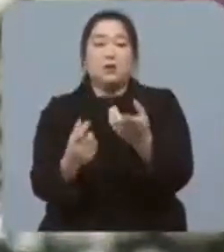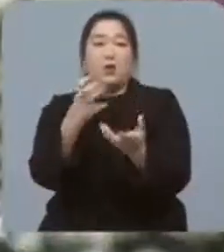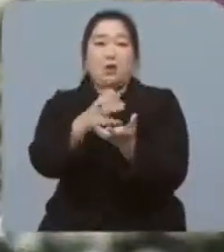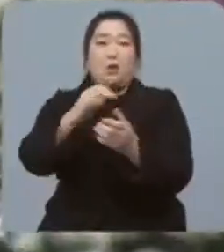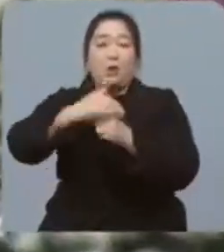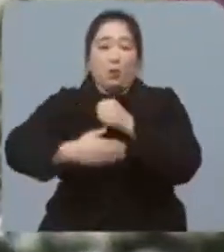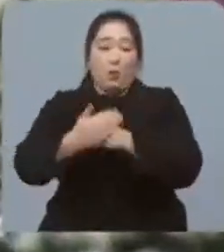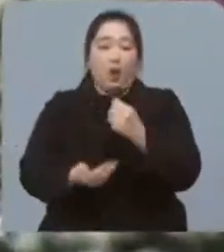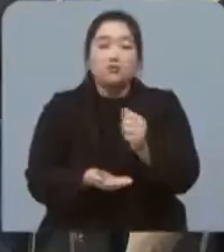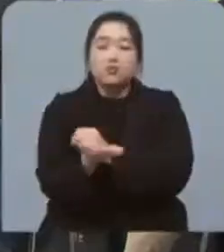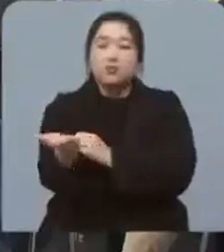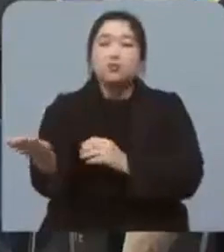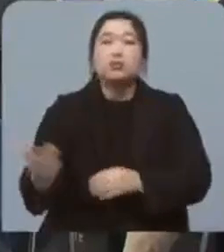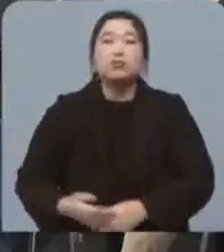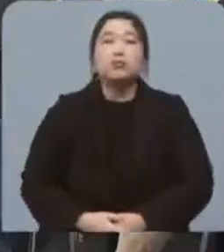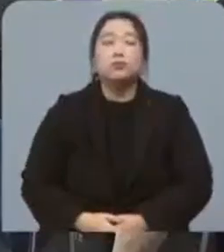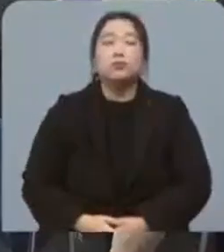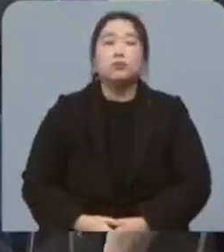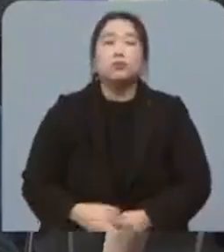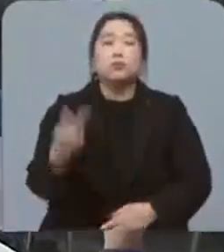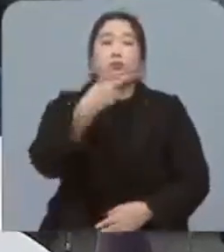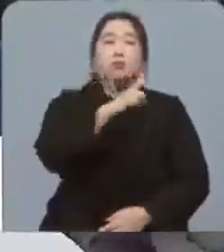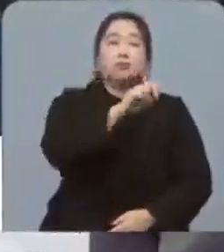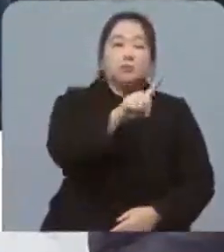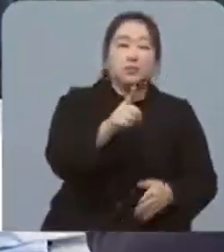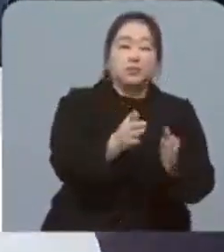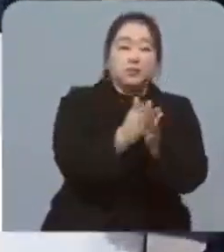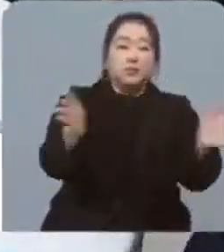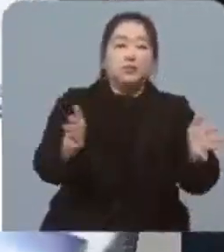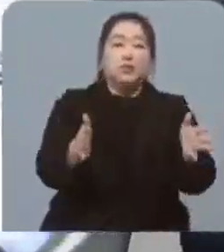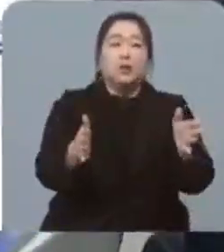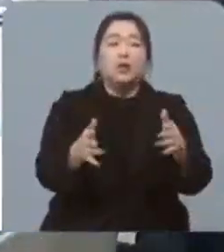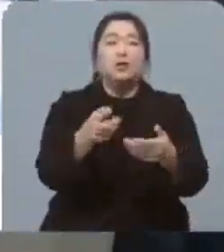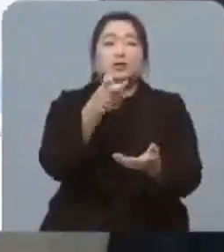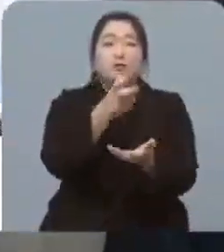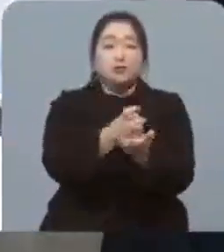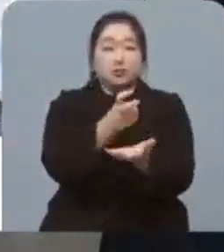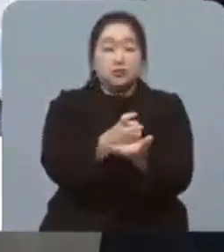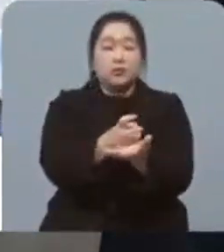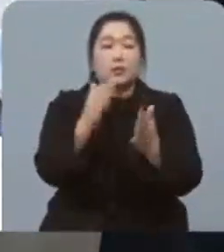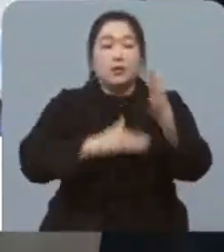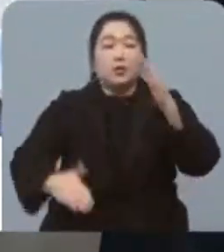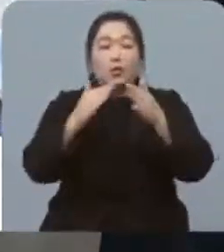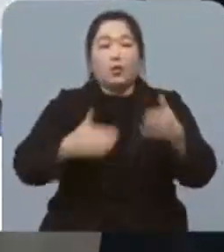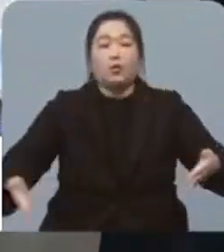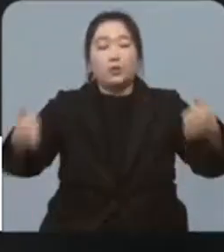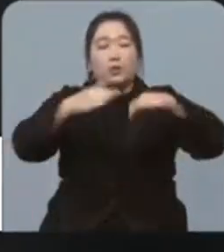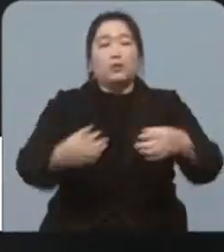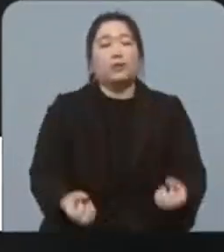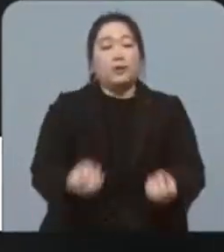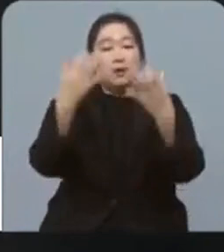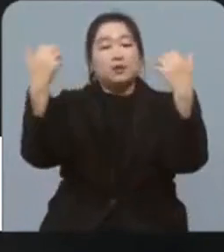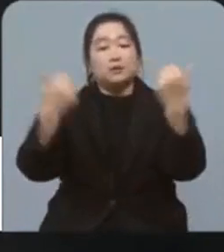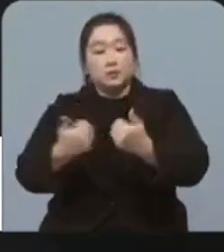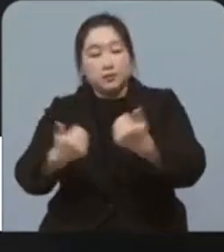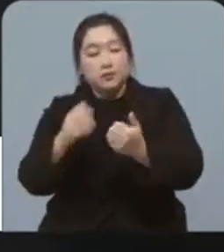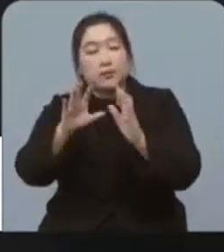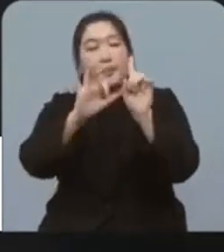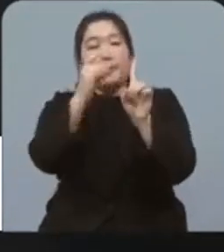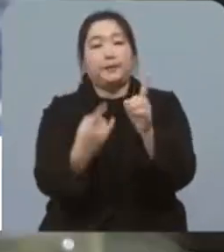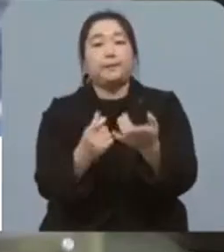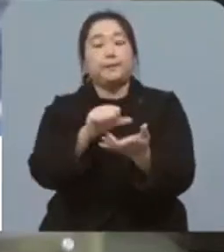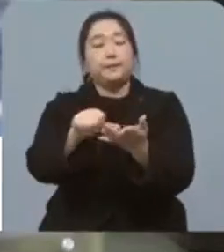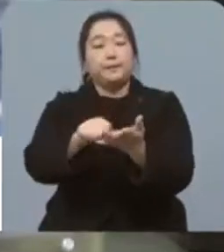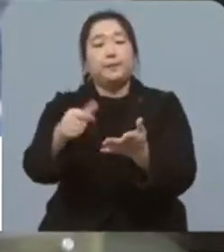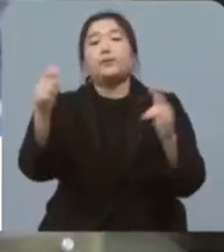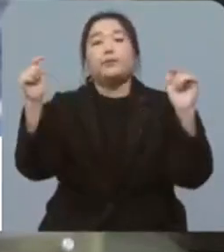과일이 제공됐습니다. 2021년 시행된 관련 훈령은 공공기관이 각종 행사와 회의에서 일회용품